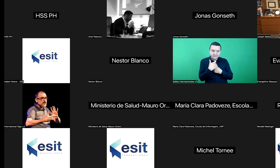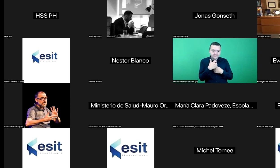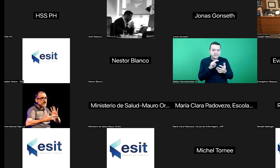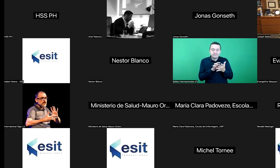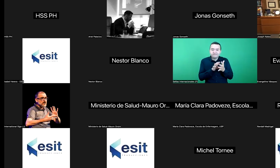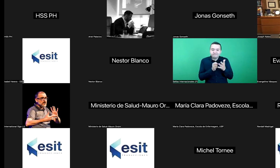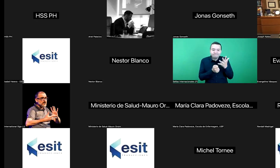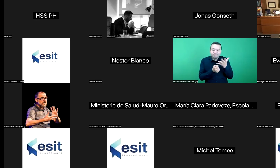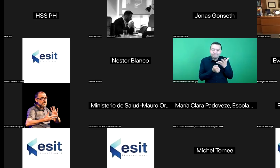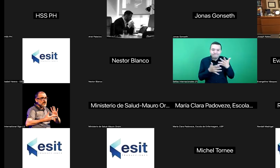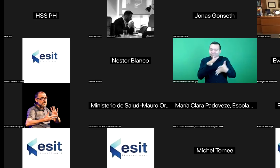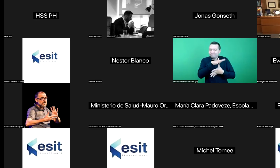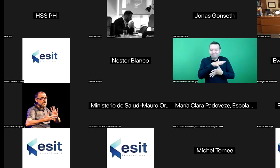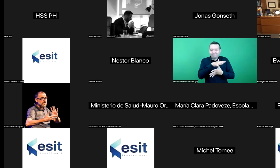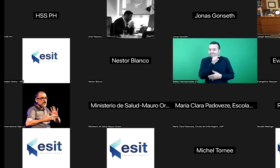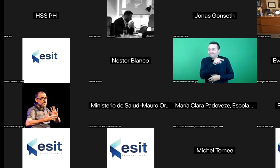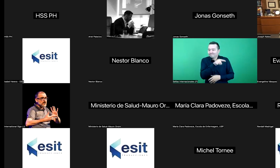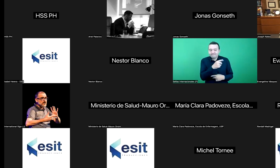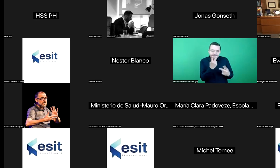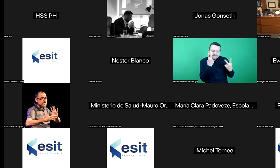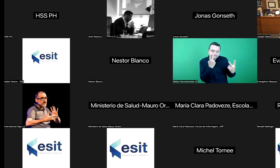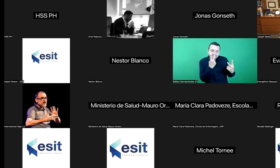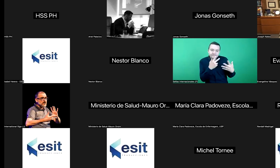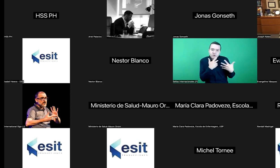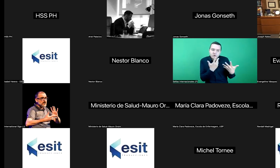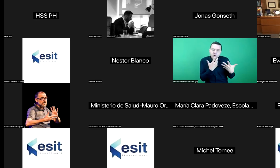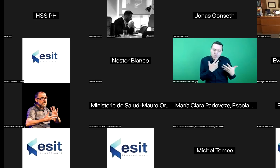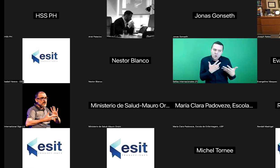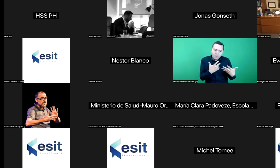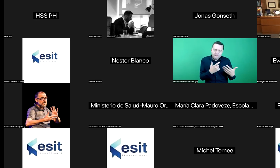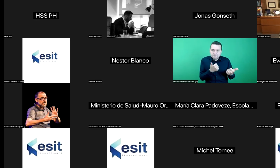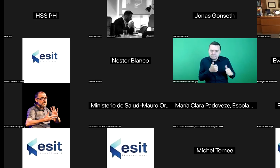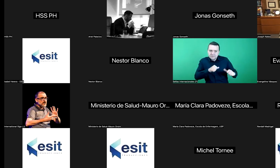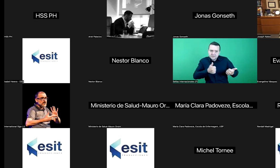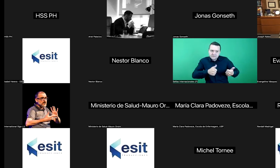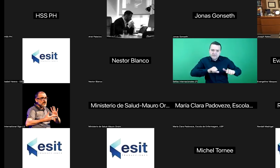l'analyse des résultats de cette stratégie, non seulement en tant que